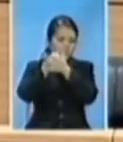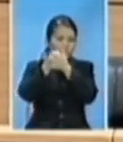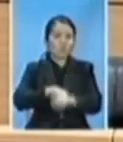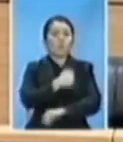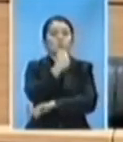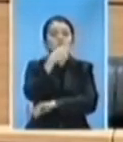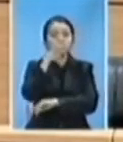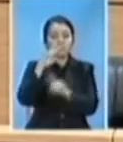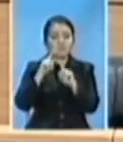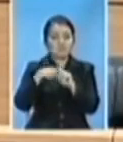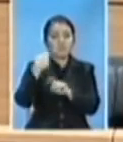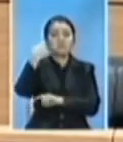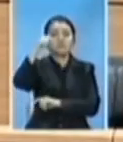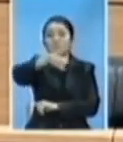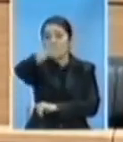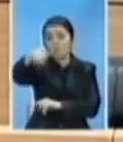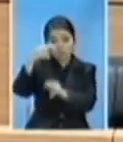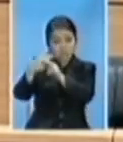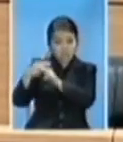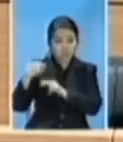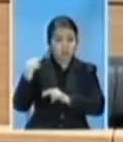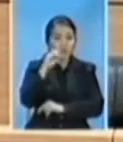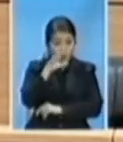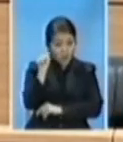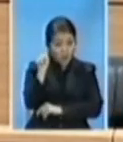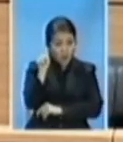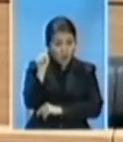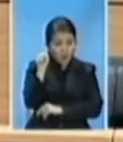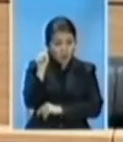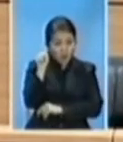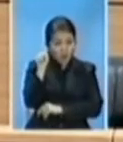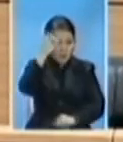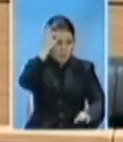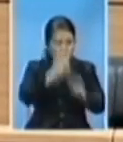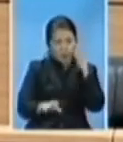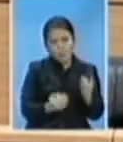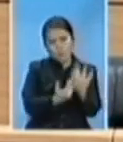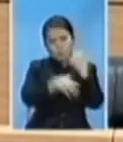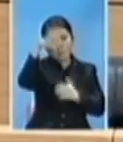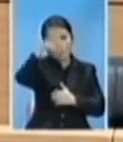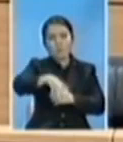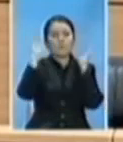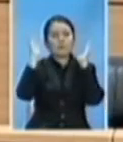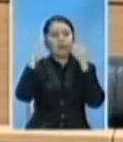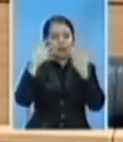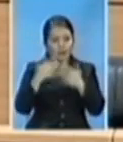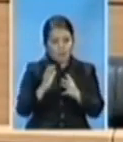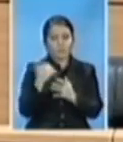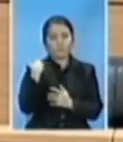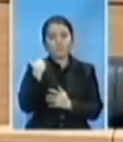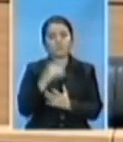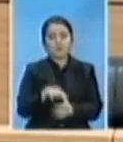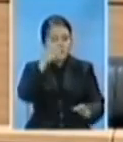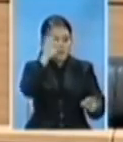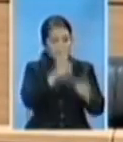14ตุลานี่ครับหลายคนในนี้ให้เอ่ยชื่อไหมครับเผากรมประชาสัมพันธ์นะเ